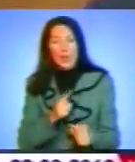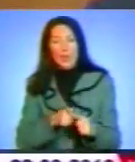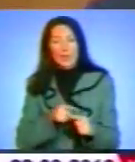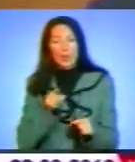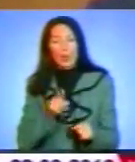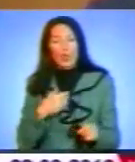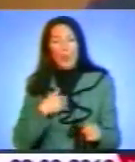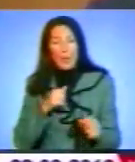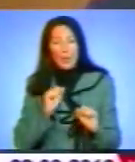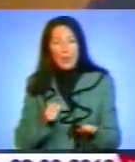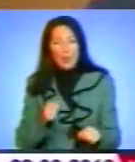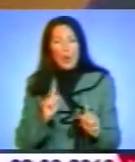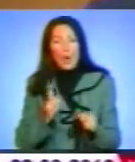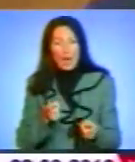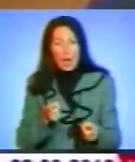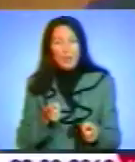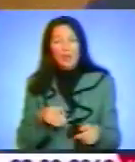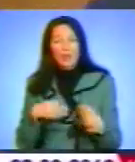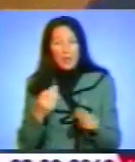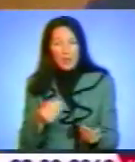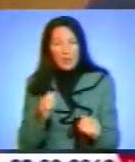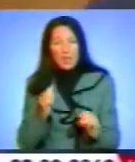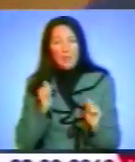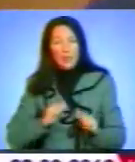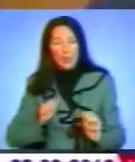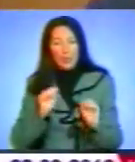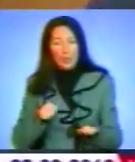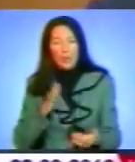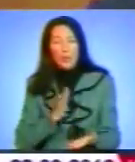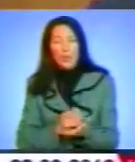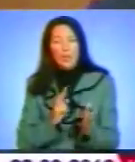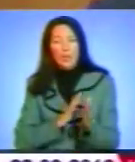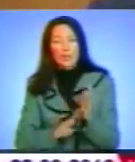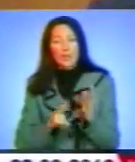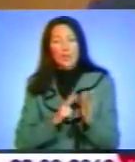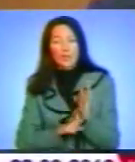давати. Ми спокійно можемо виходити на 80-90 центнерів з гектара.